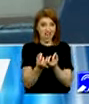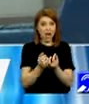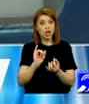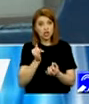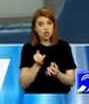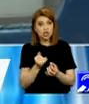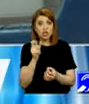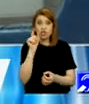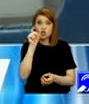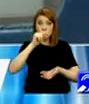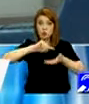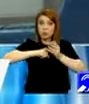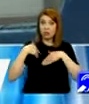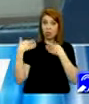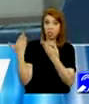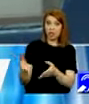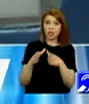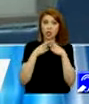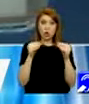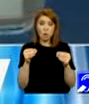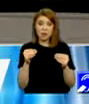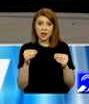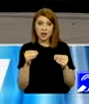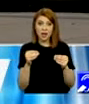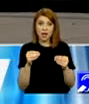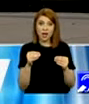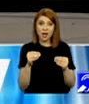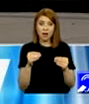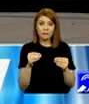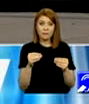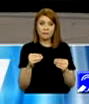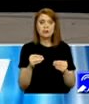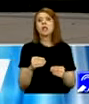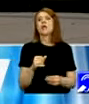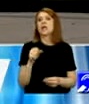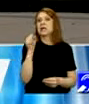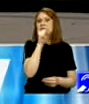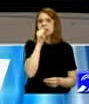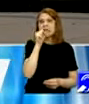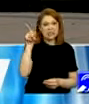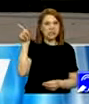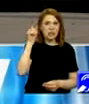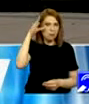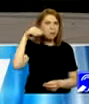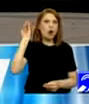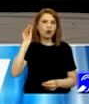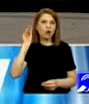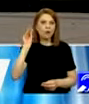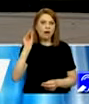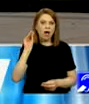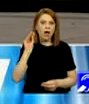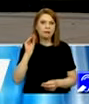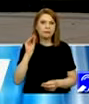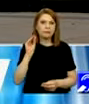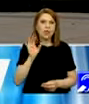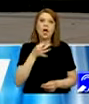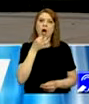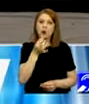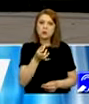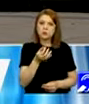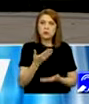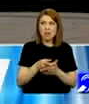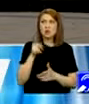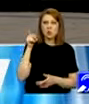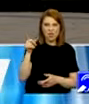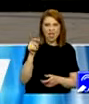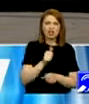cele 12 puncte acordate de către juriul din România. Reprezentanții Republicii Moldova la Eurovision au declarat că pentru